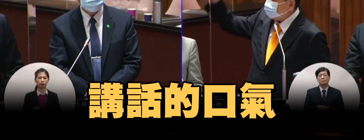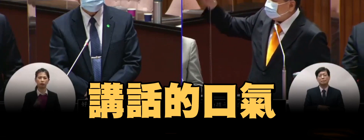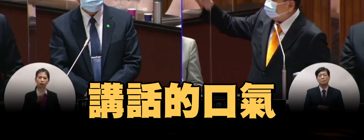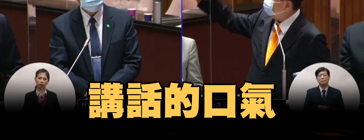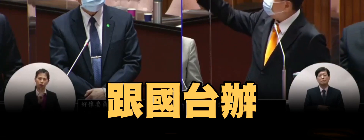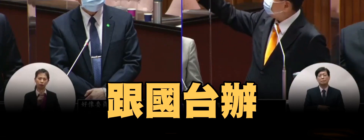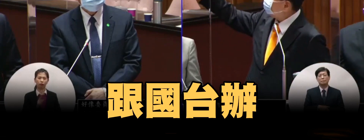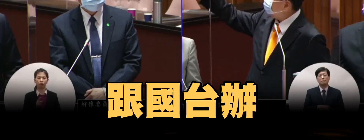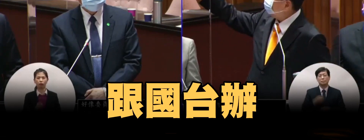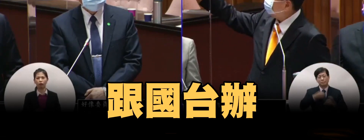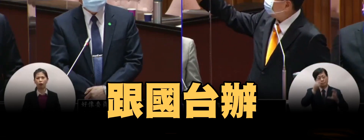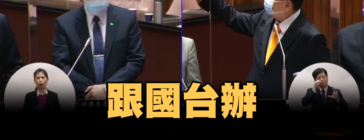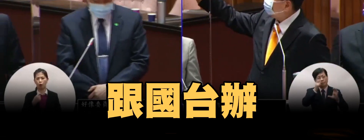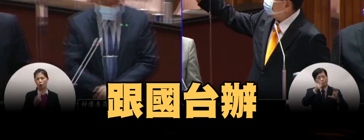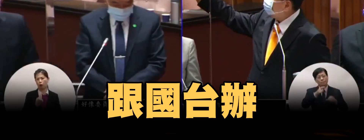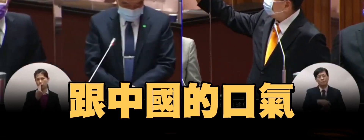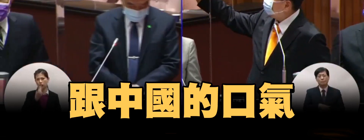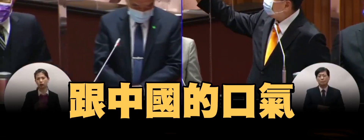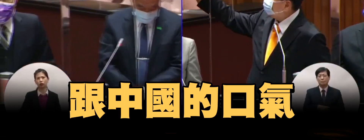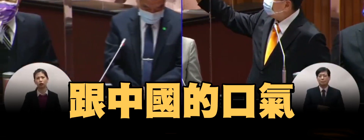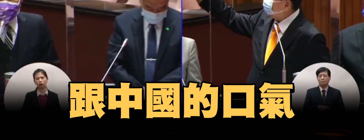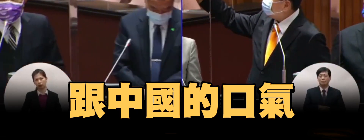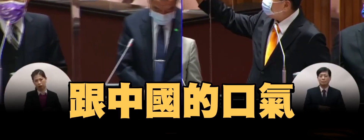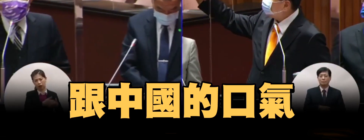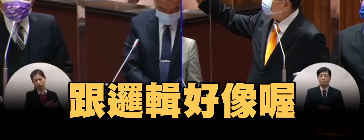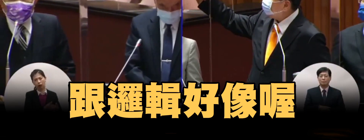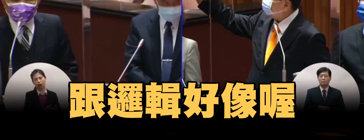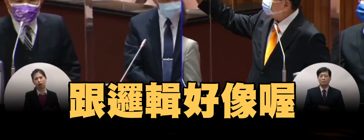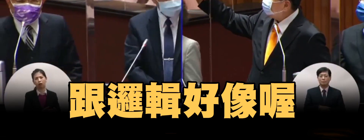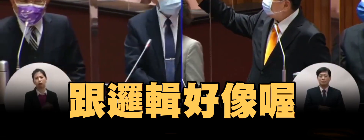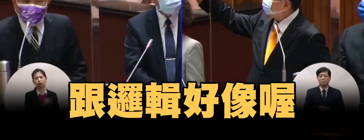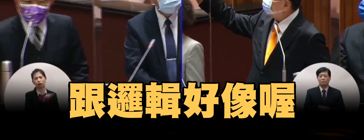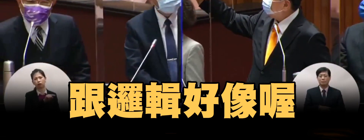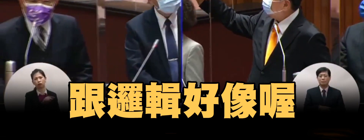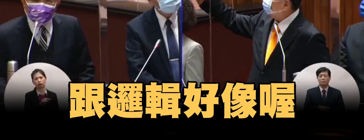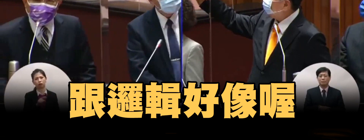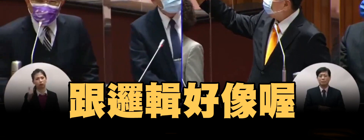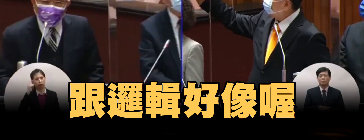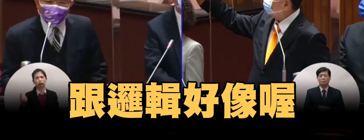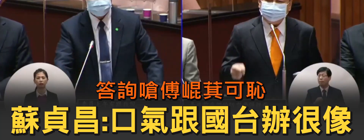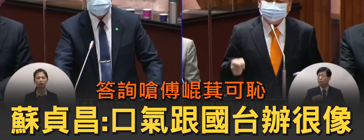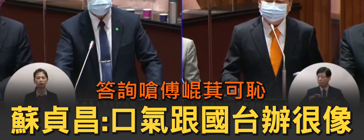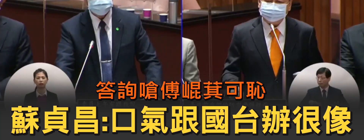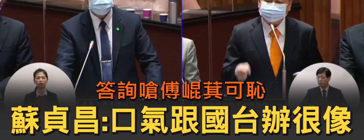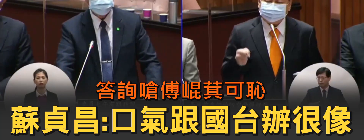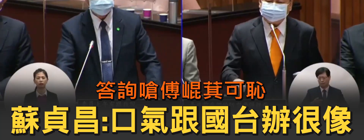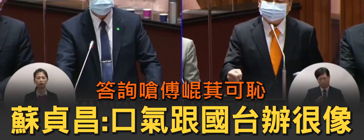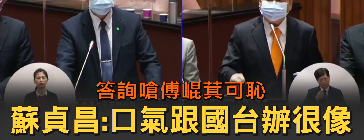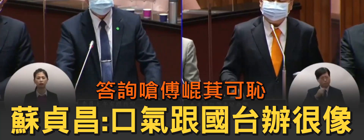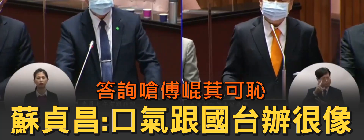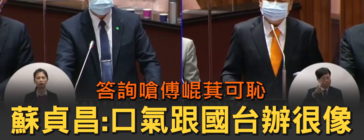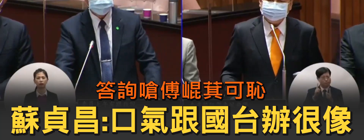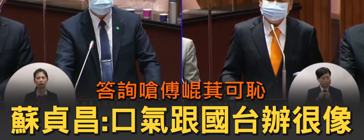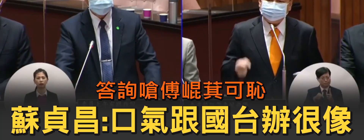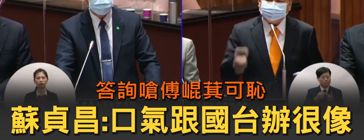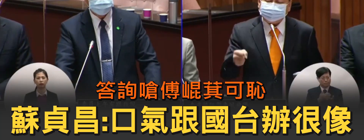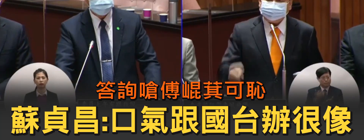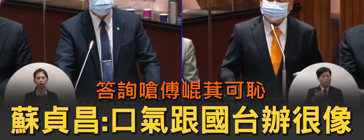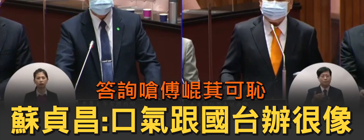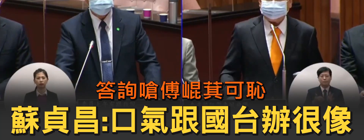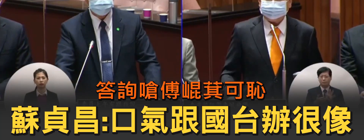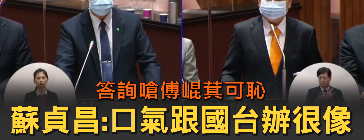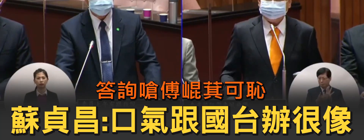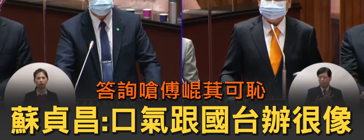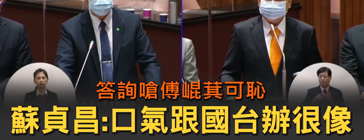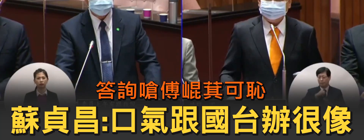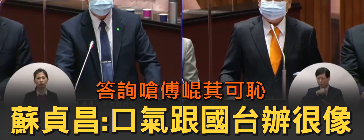讲话的口气啊，跟国台办跟中国的口气跟逻辑好像哦。 很务实的来看待怎么防卫